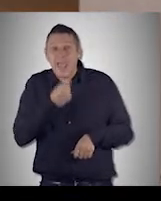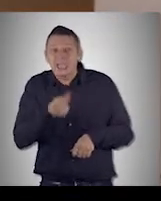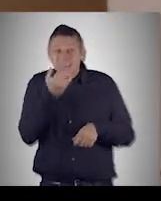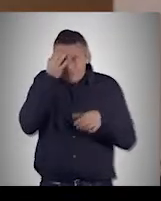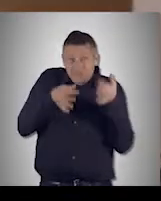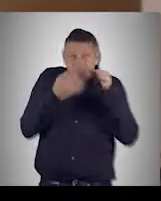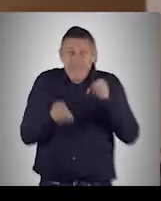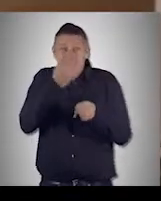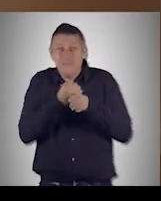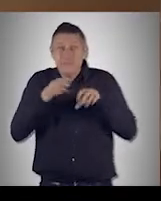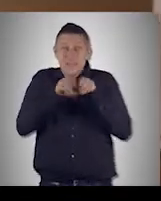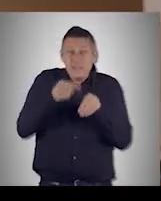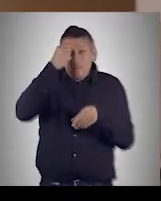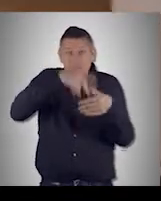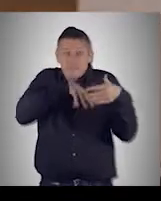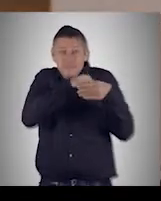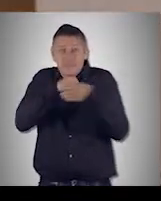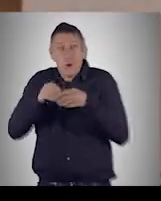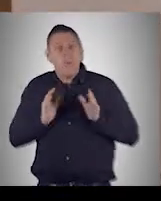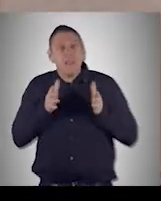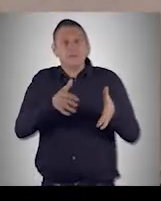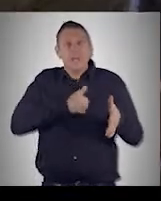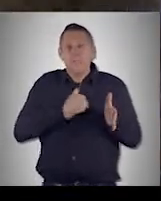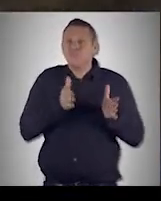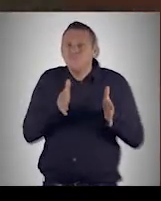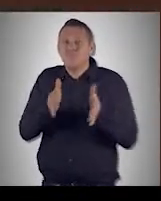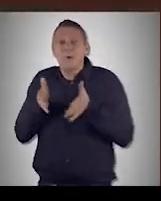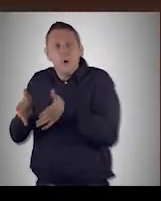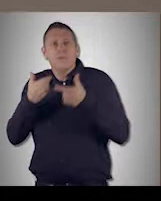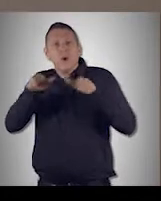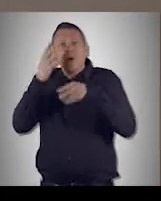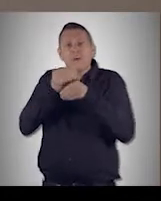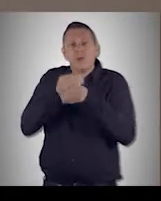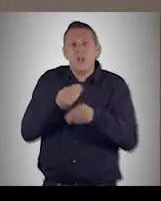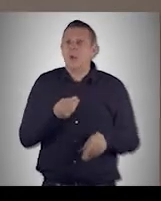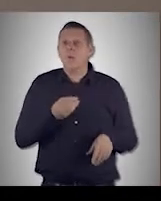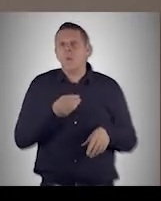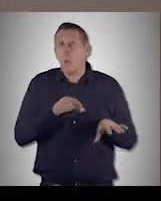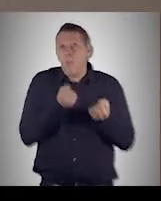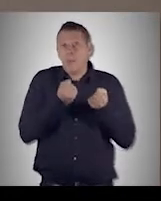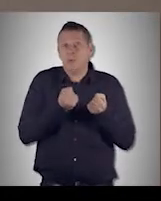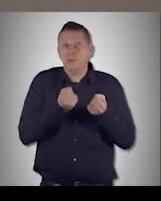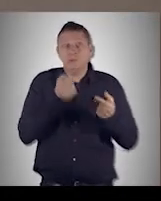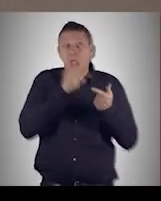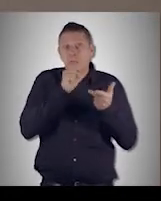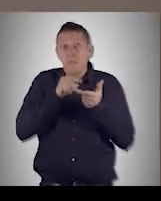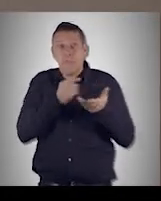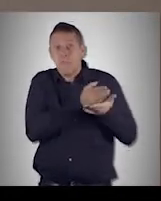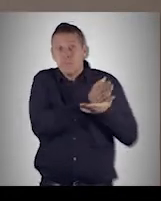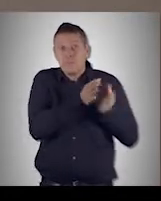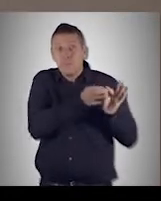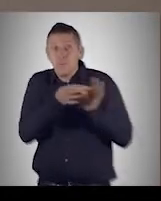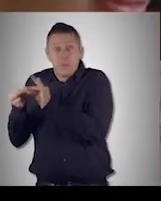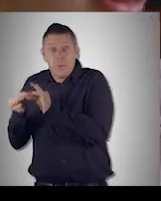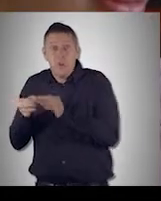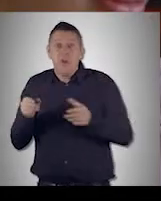l'esprit d'équipe et l'implication personnelle, ou même les langues étrangères. Compétences qui vont être transversales à toutes les disciplines vont venir assurer